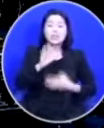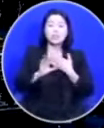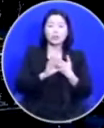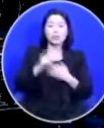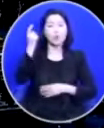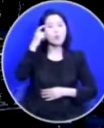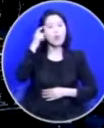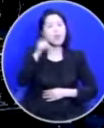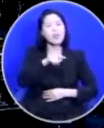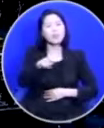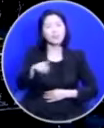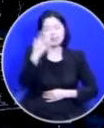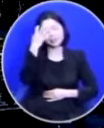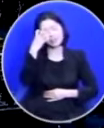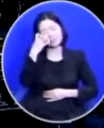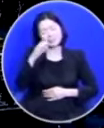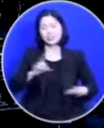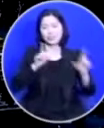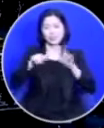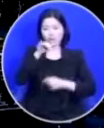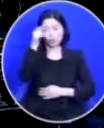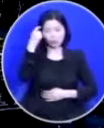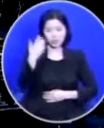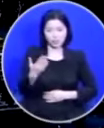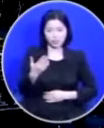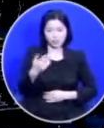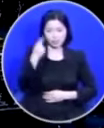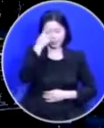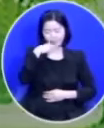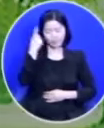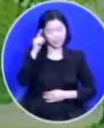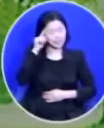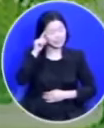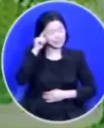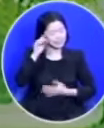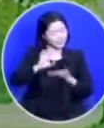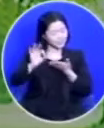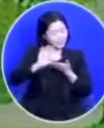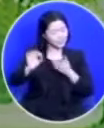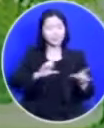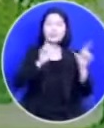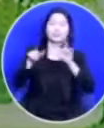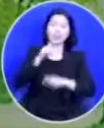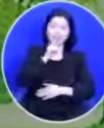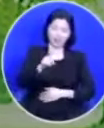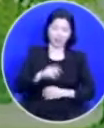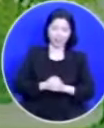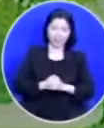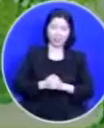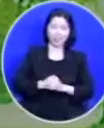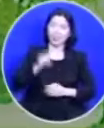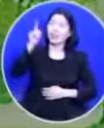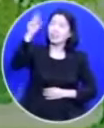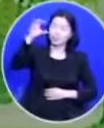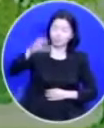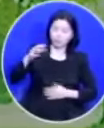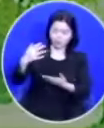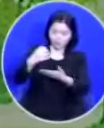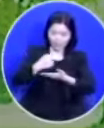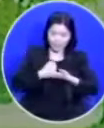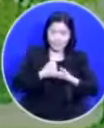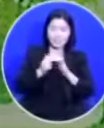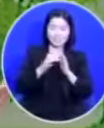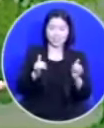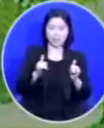인상쓰고 사냐 인상의 신경 좀 쓰고 사회라 천국을 소유한 사람의